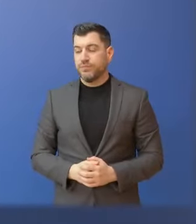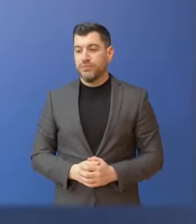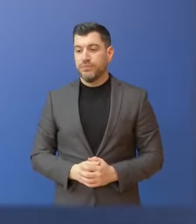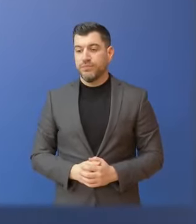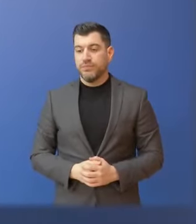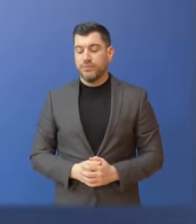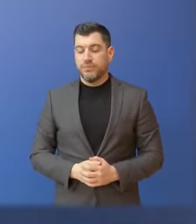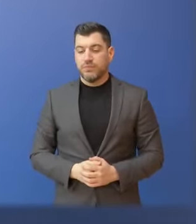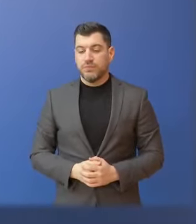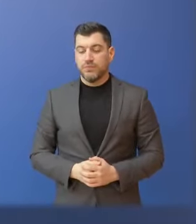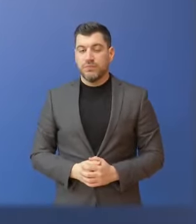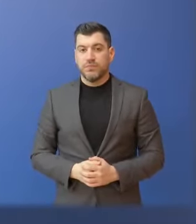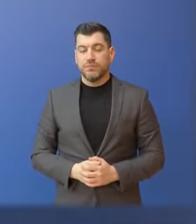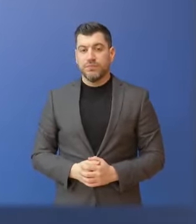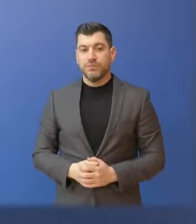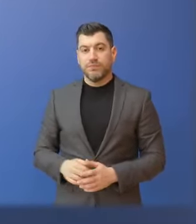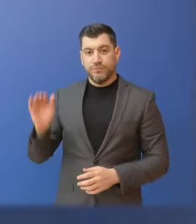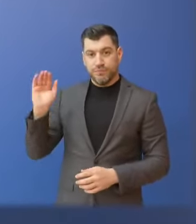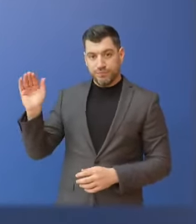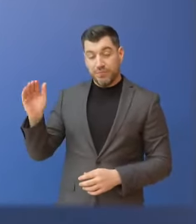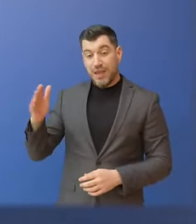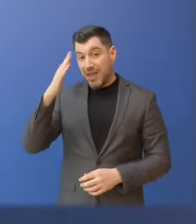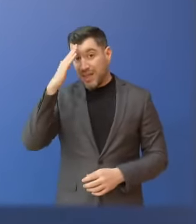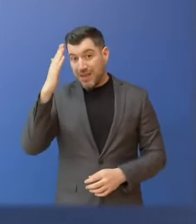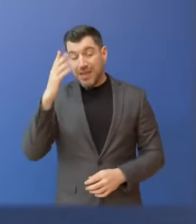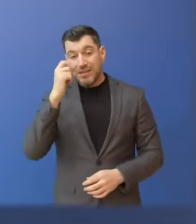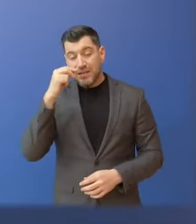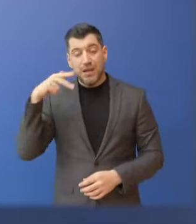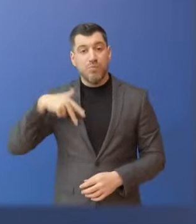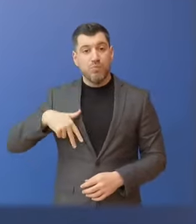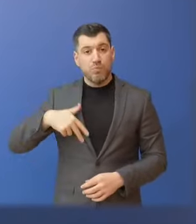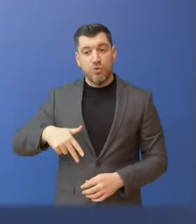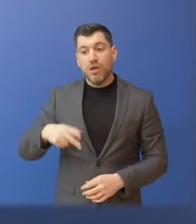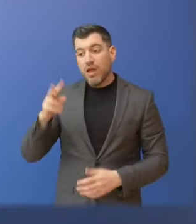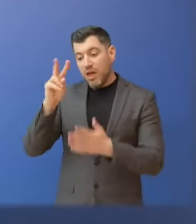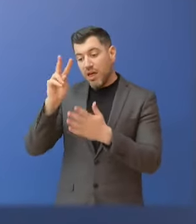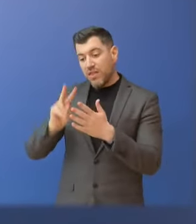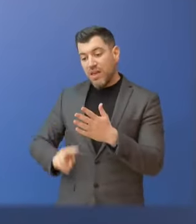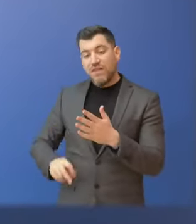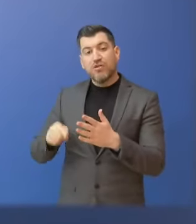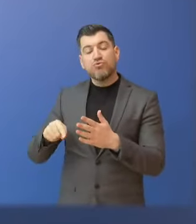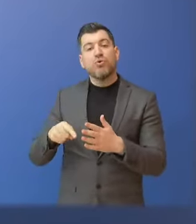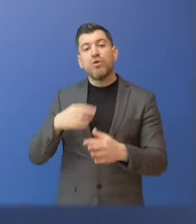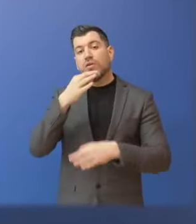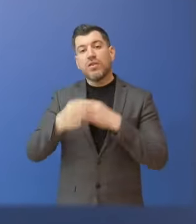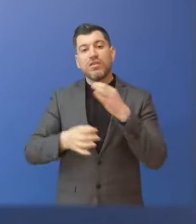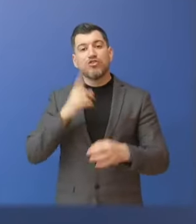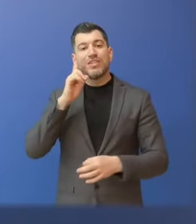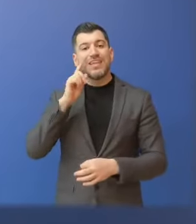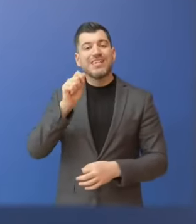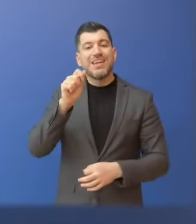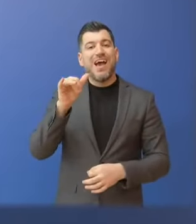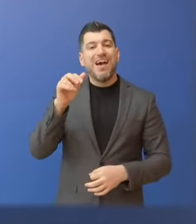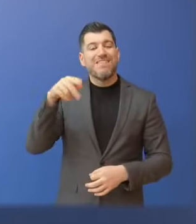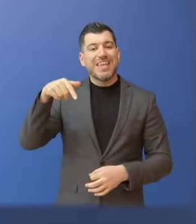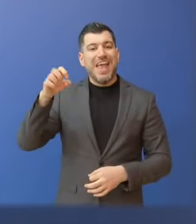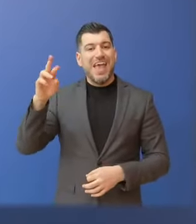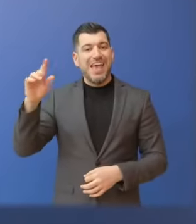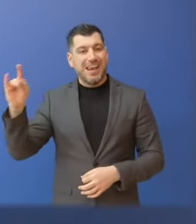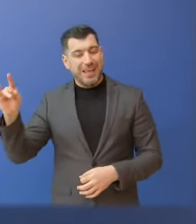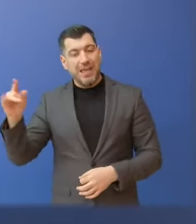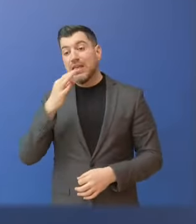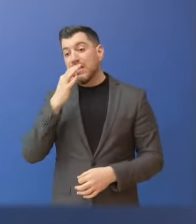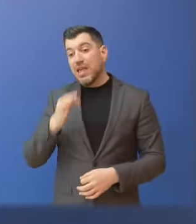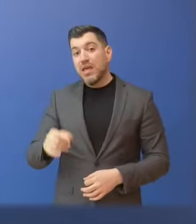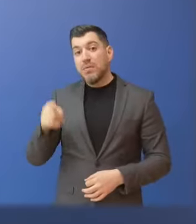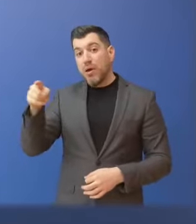σας καλησπέρα κύριε υπουργέ βάζω μια δήλωση της κυρίας αυγέρη η οποία είπε ότι η ελλάδα είναι τελευταία στην